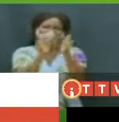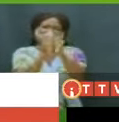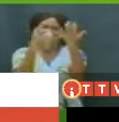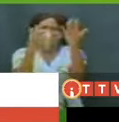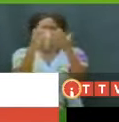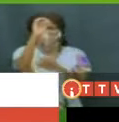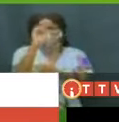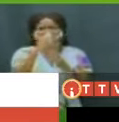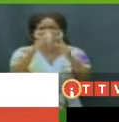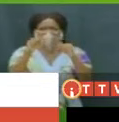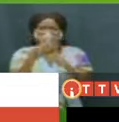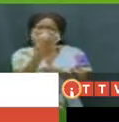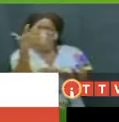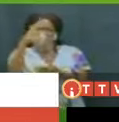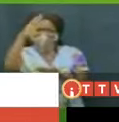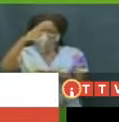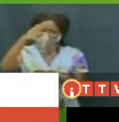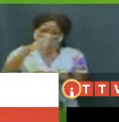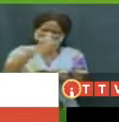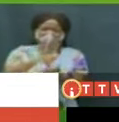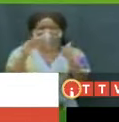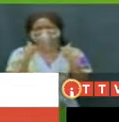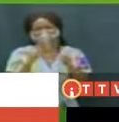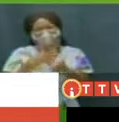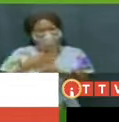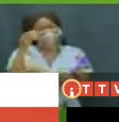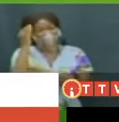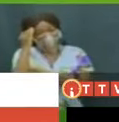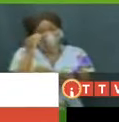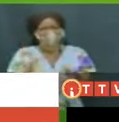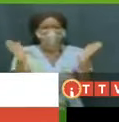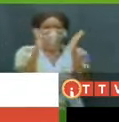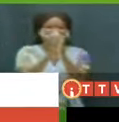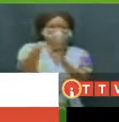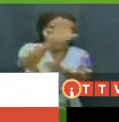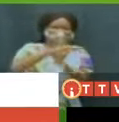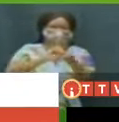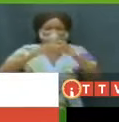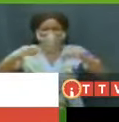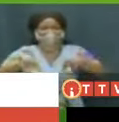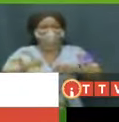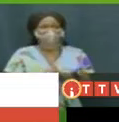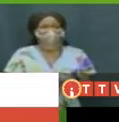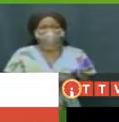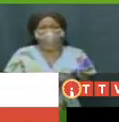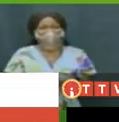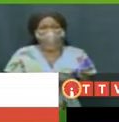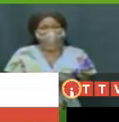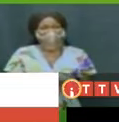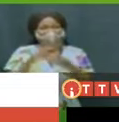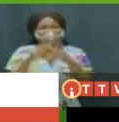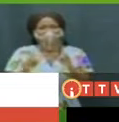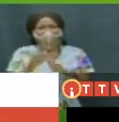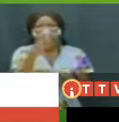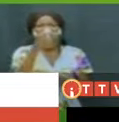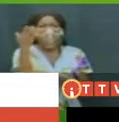yakhala ikutsika pamene yafikapo. Ndili ndi chikhulupiriro kuti tikaphatikiza zimene tikuchita tsopano ndi zimene